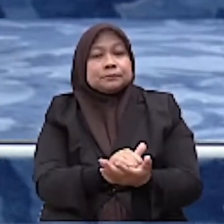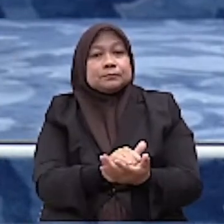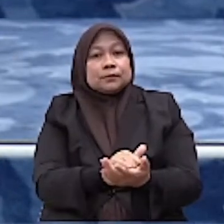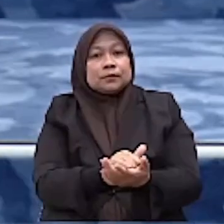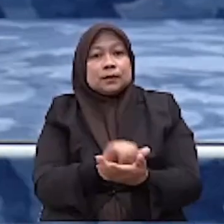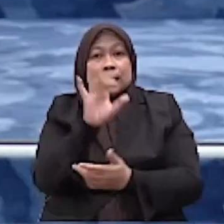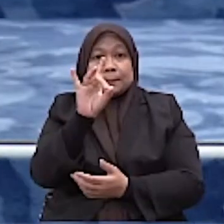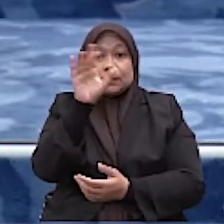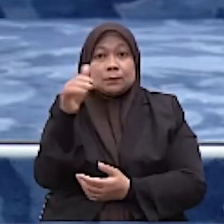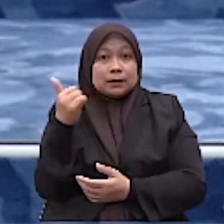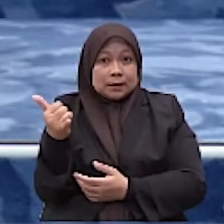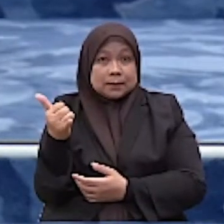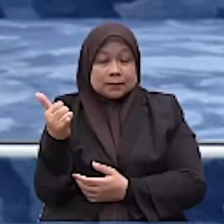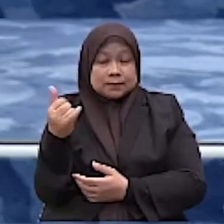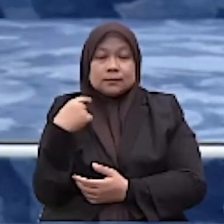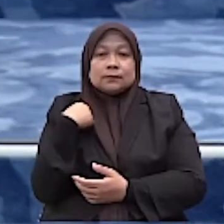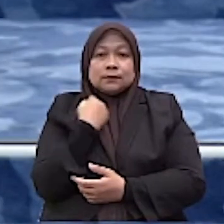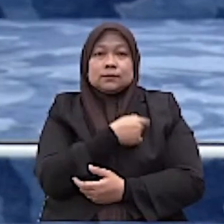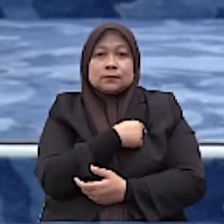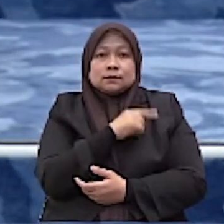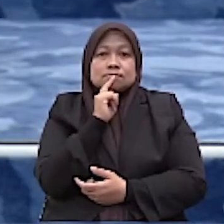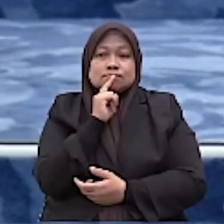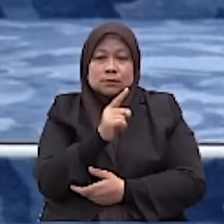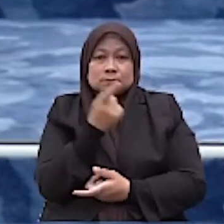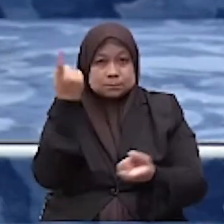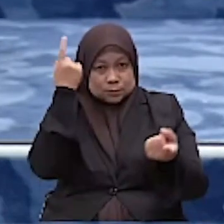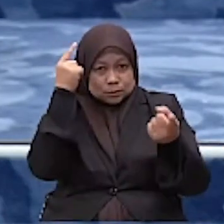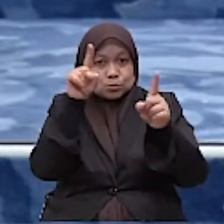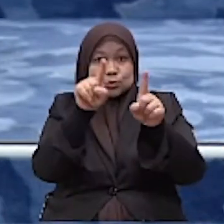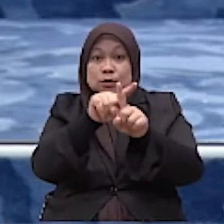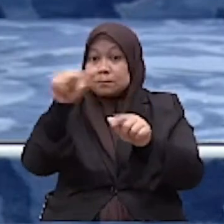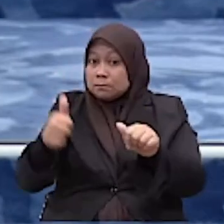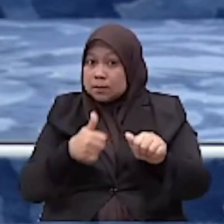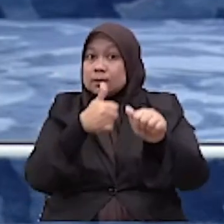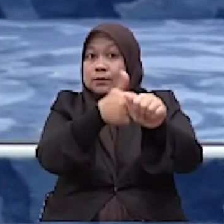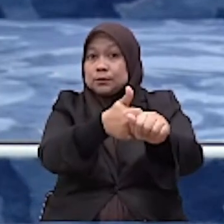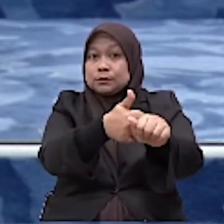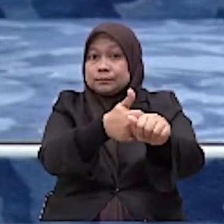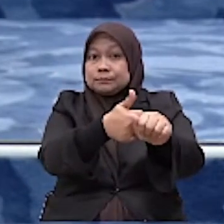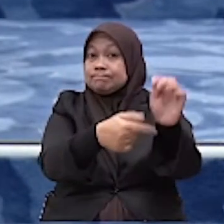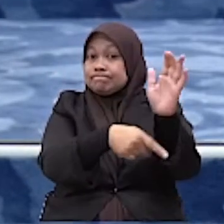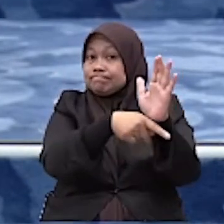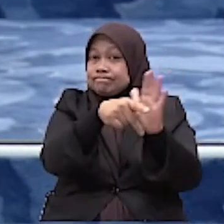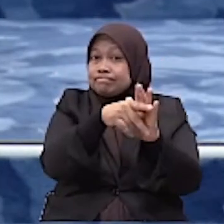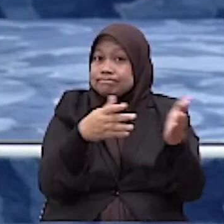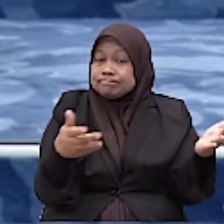pada 8 Jun kita melakukan persetujuan berdasarkan ini prinsipnya